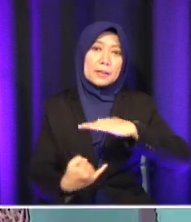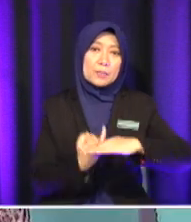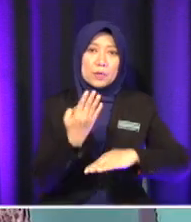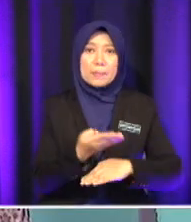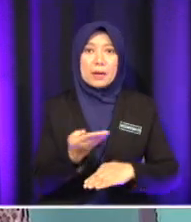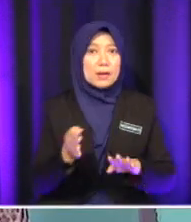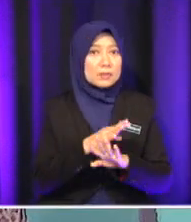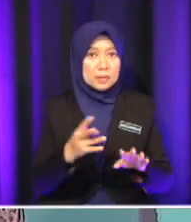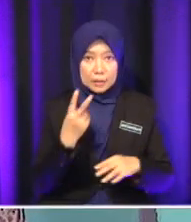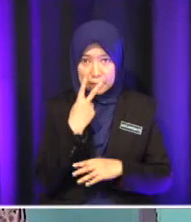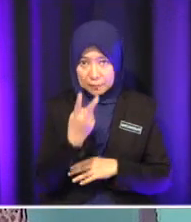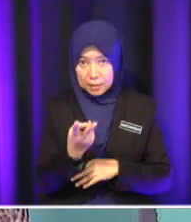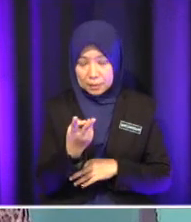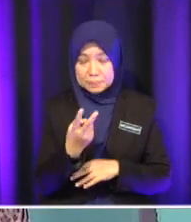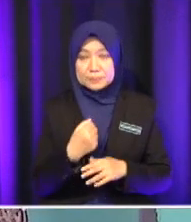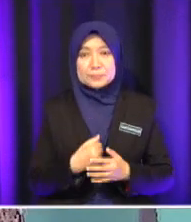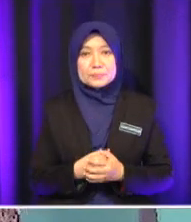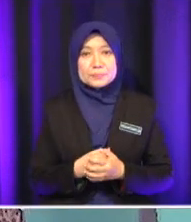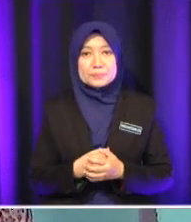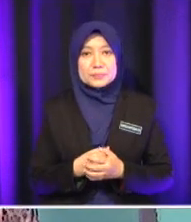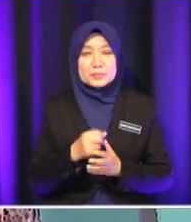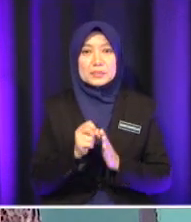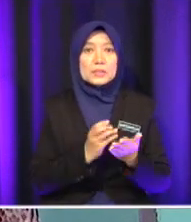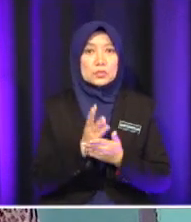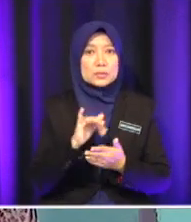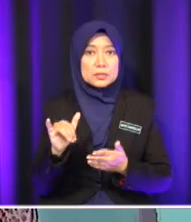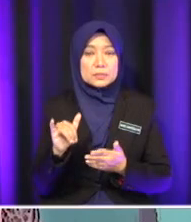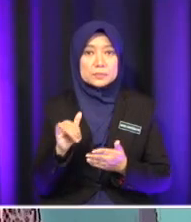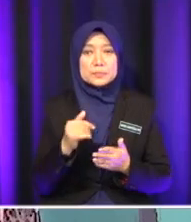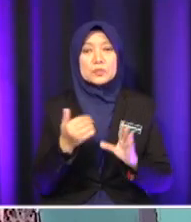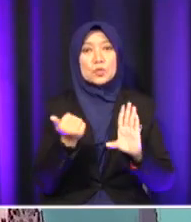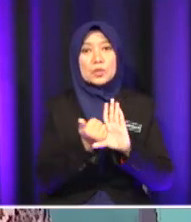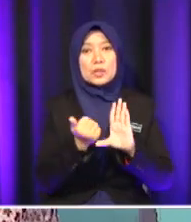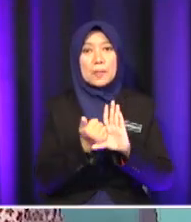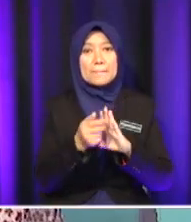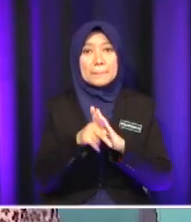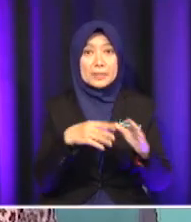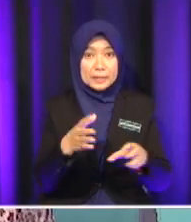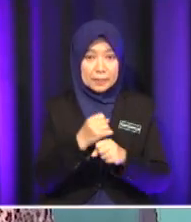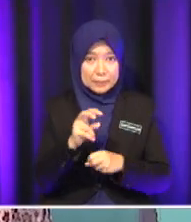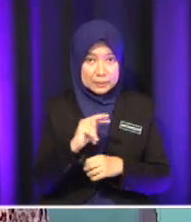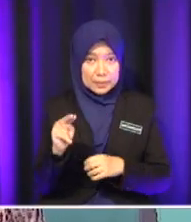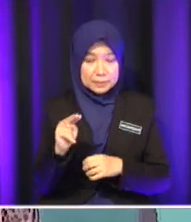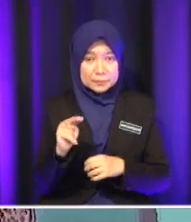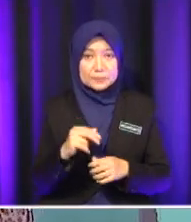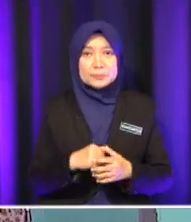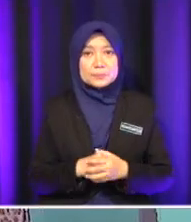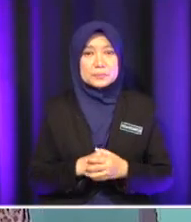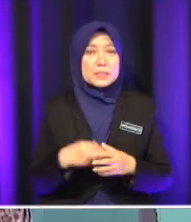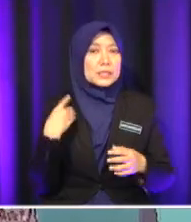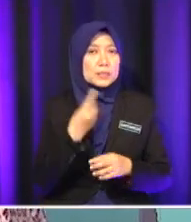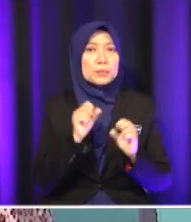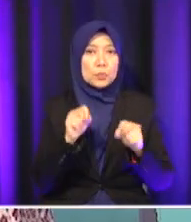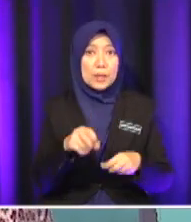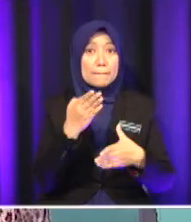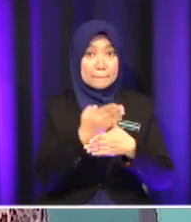tak nampak Oke seterusnya ialah komponen bagi icon pendapatan icon pendapatan kita boleh